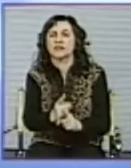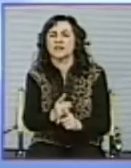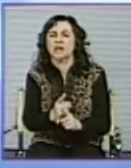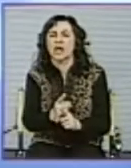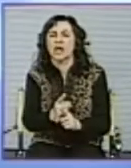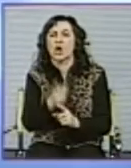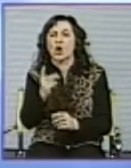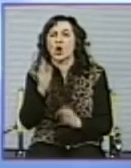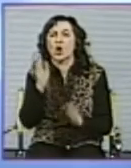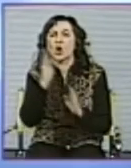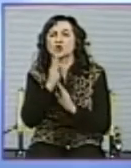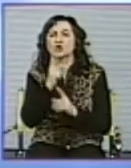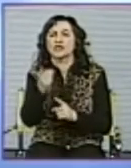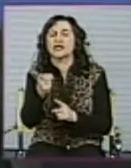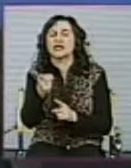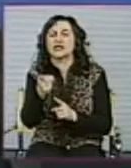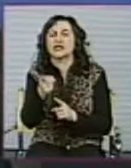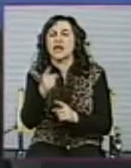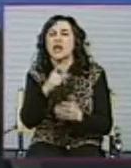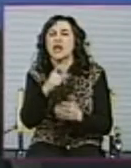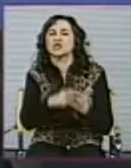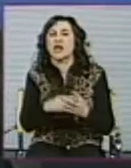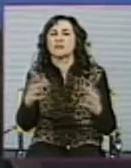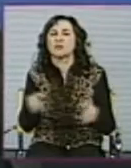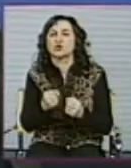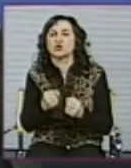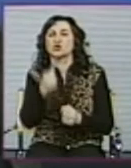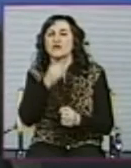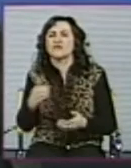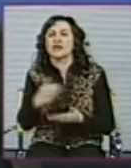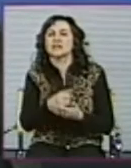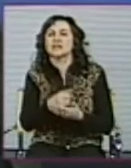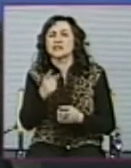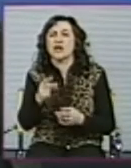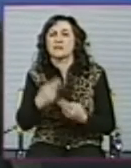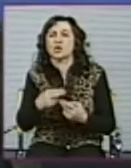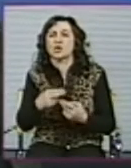кодошење, само заради тоа што бил член, поддржувач и финансиер на политичката партија ВМРО-ДПМНЕ.